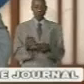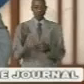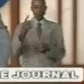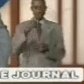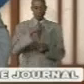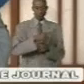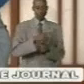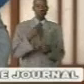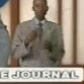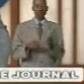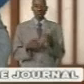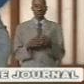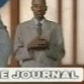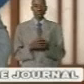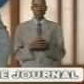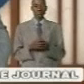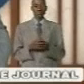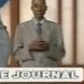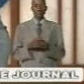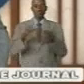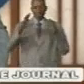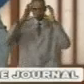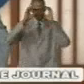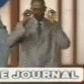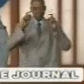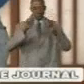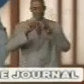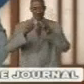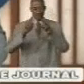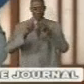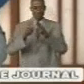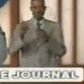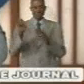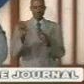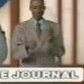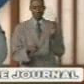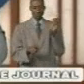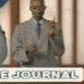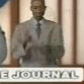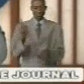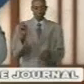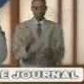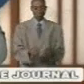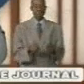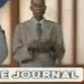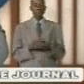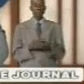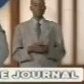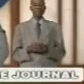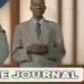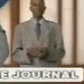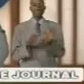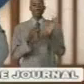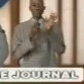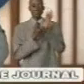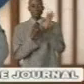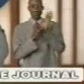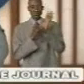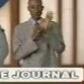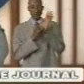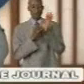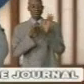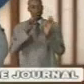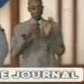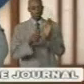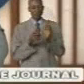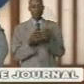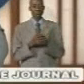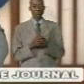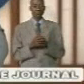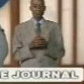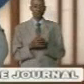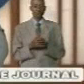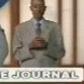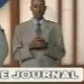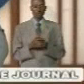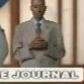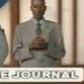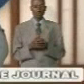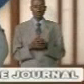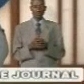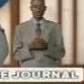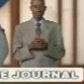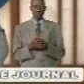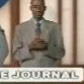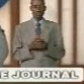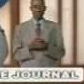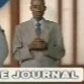et consacrée aux arrivées des chefs d'État et des gouvernements. Pour la journée du samedi 13 octobre 2012, arrivée par l'entrée